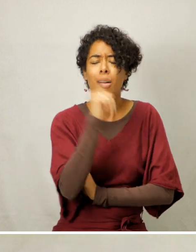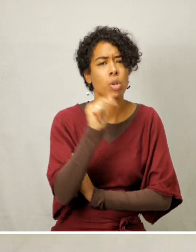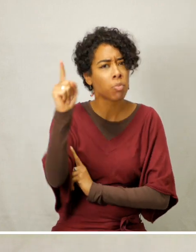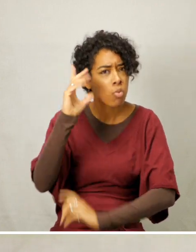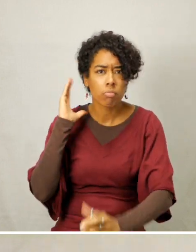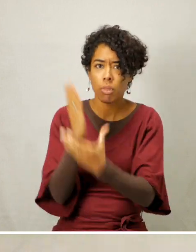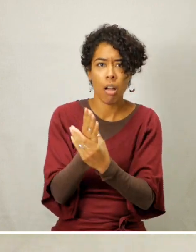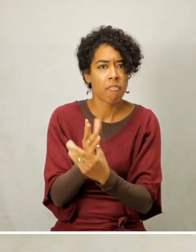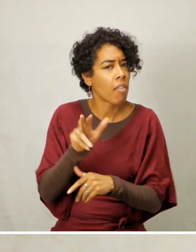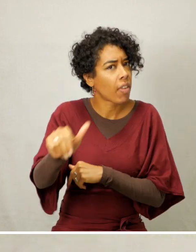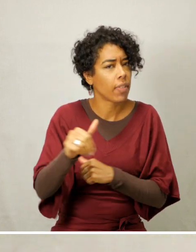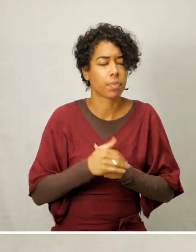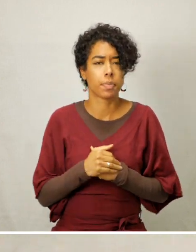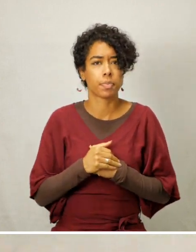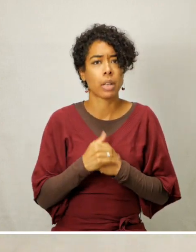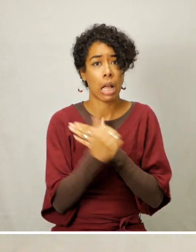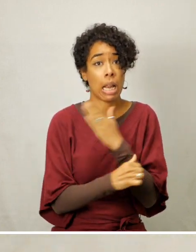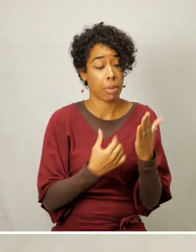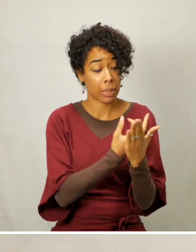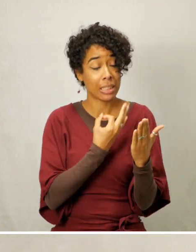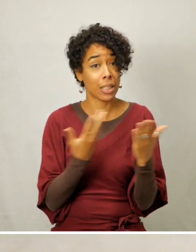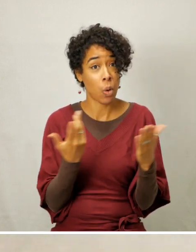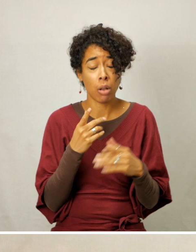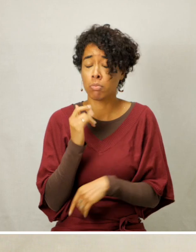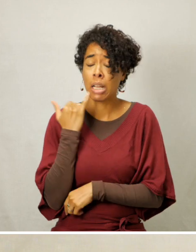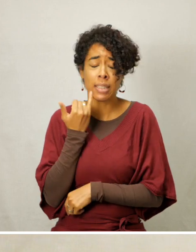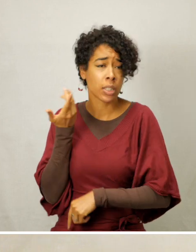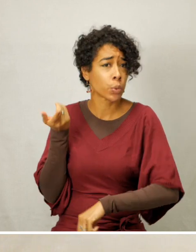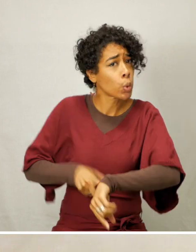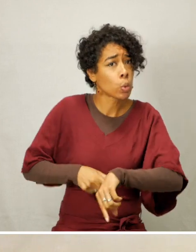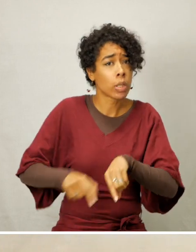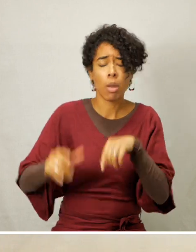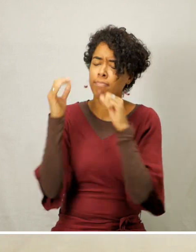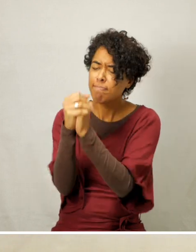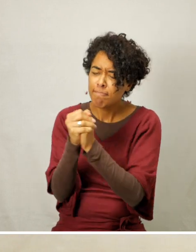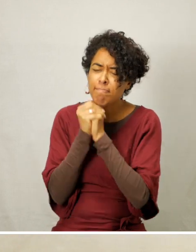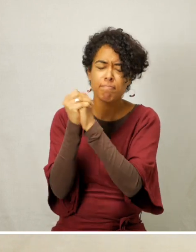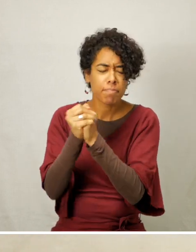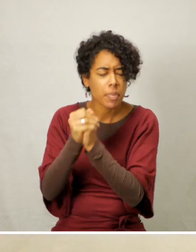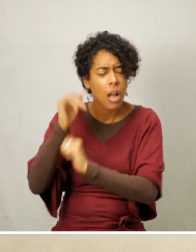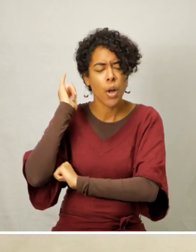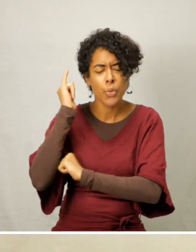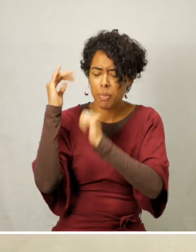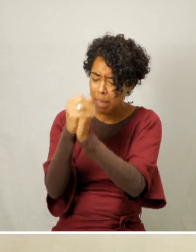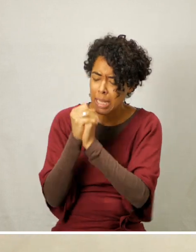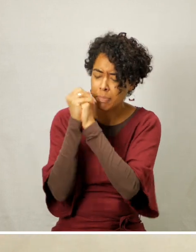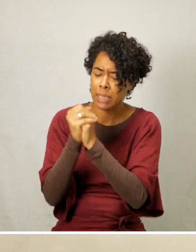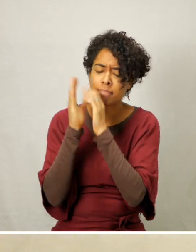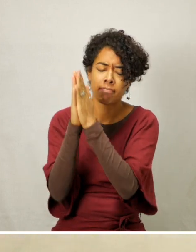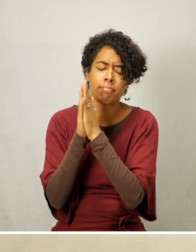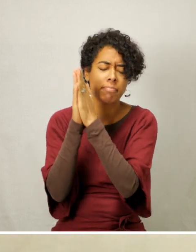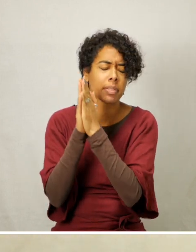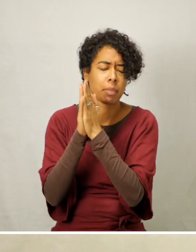agir. Donc la Bible nous dit que tout de suite il s'est tourné vers Dieu, il a imploré l'Éternel, donc il a passé du temps dans la prière, et puis il a demandé